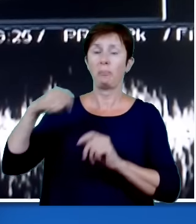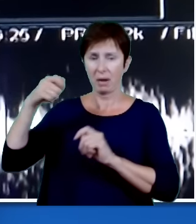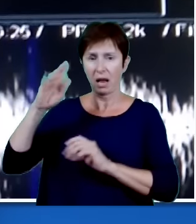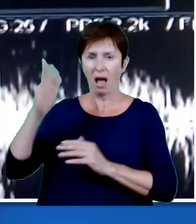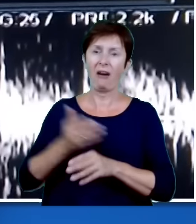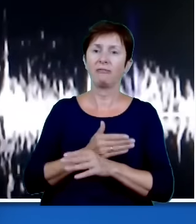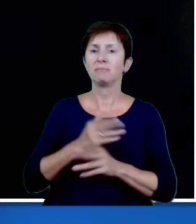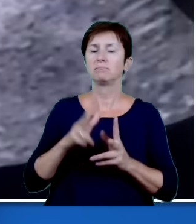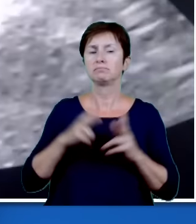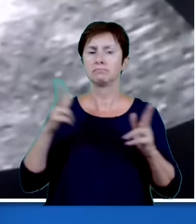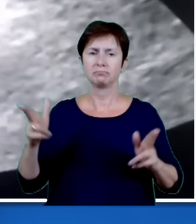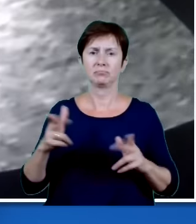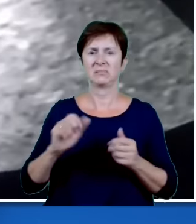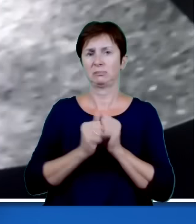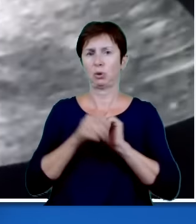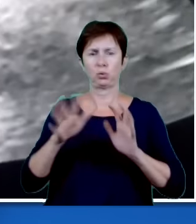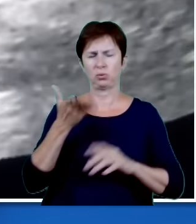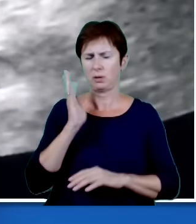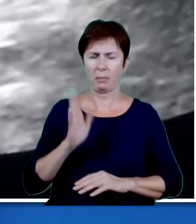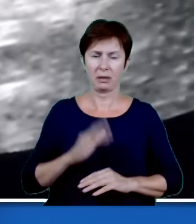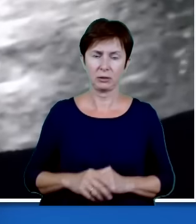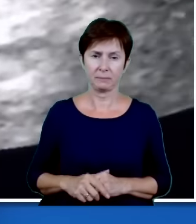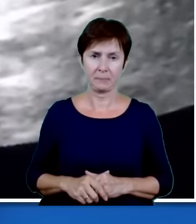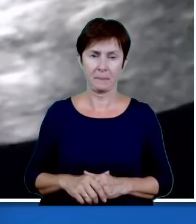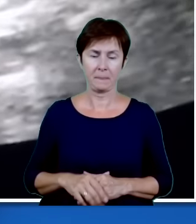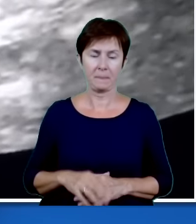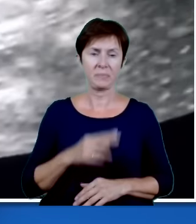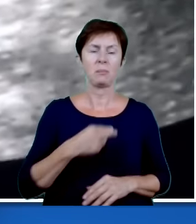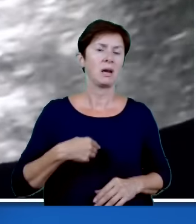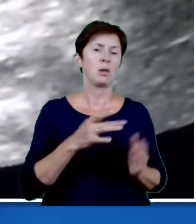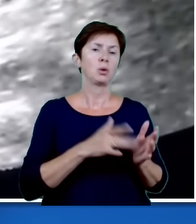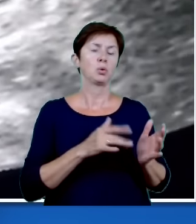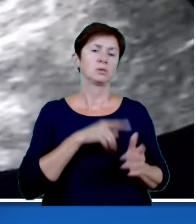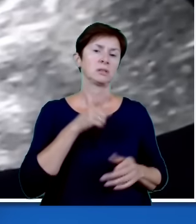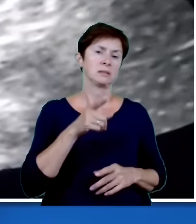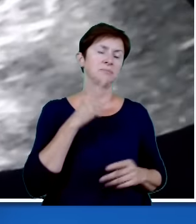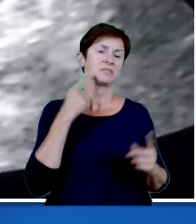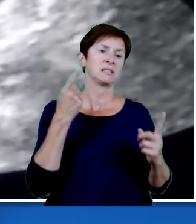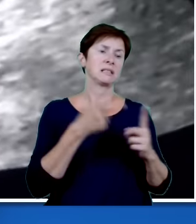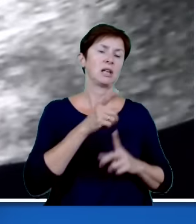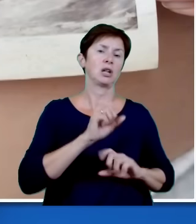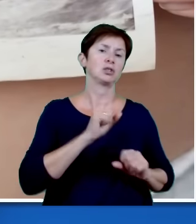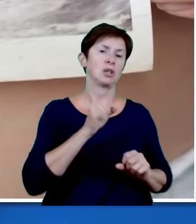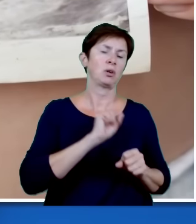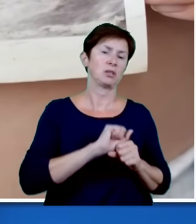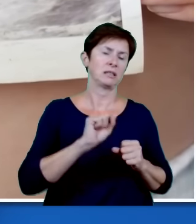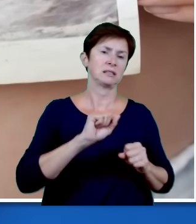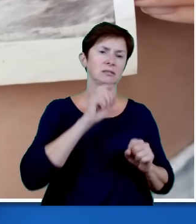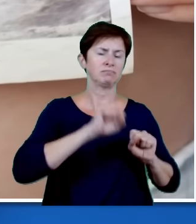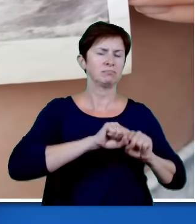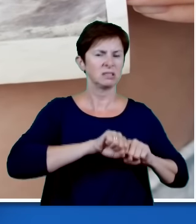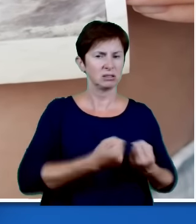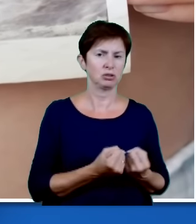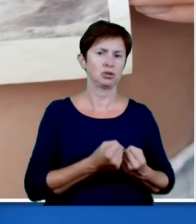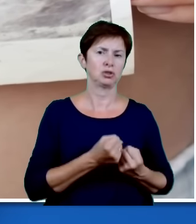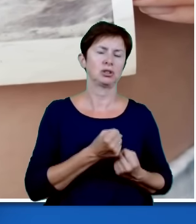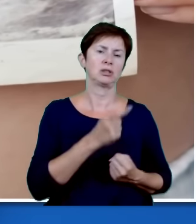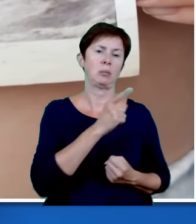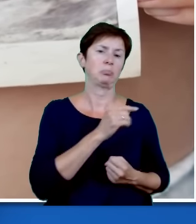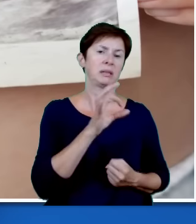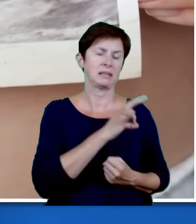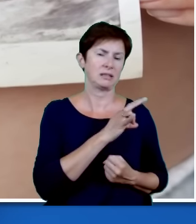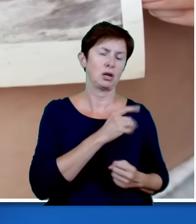pośle panie europole Pan powiedział o tym że pan premier Donald Tusk jakby Celem tego działania jest zniszczenie Prawa i Sprawiedliwości